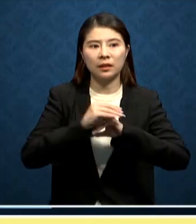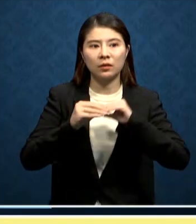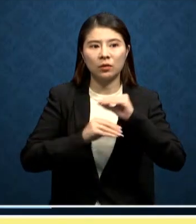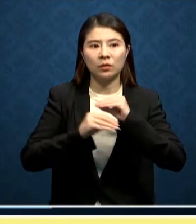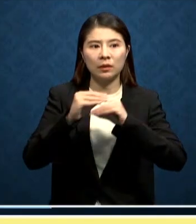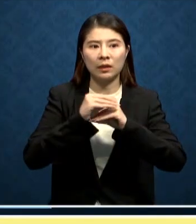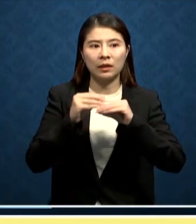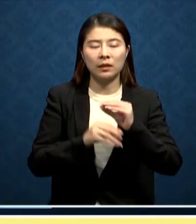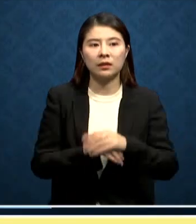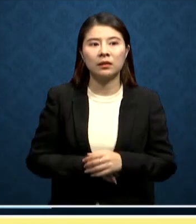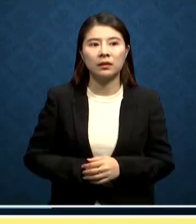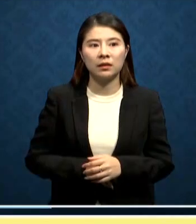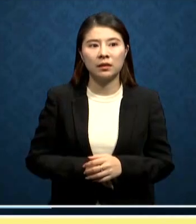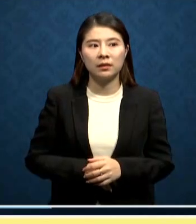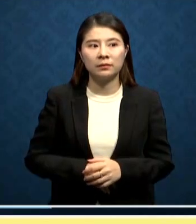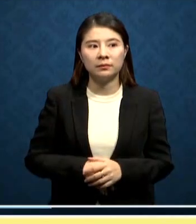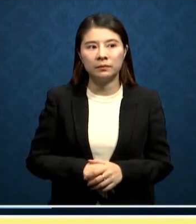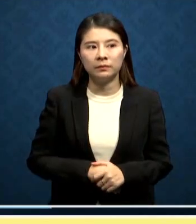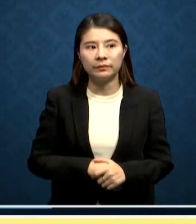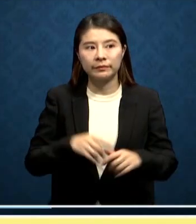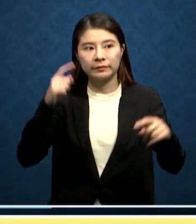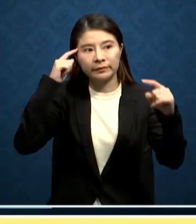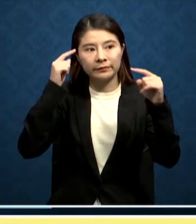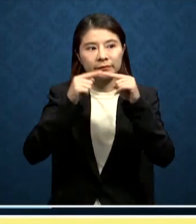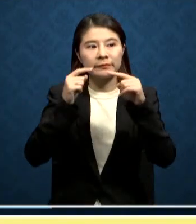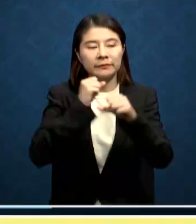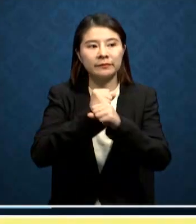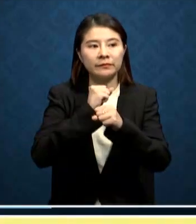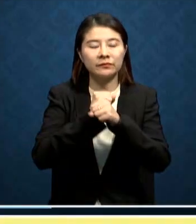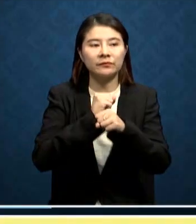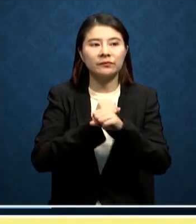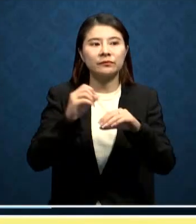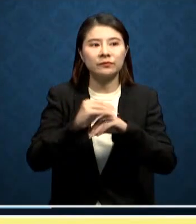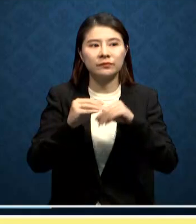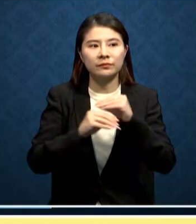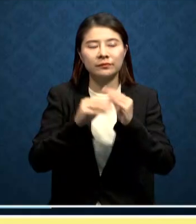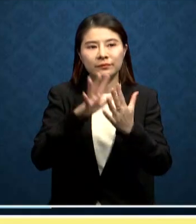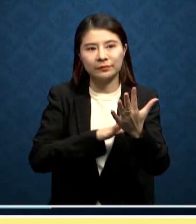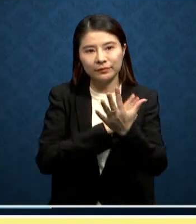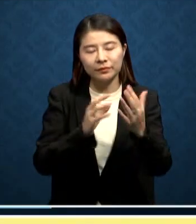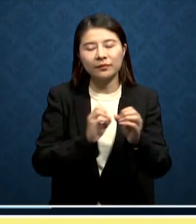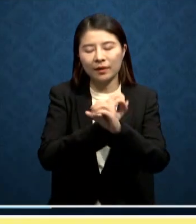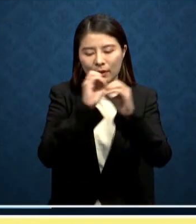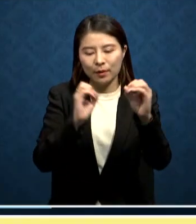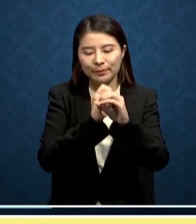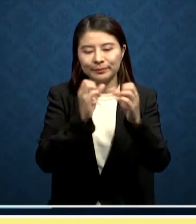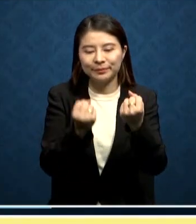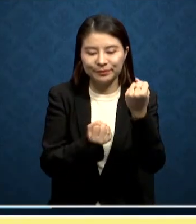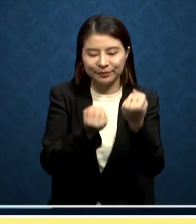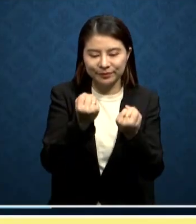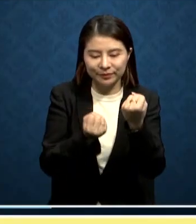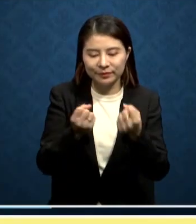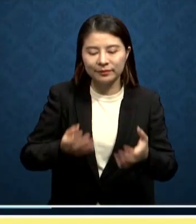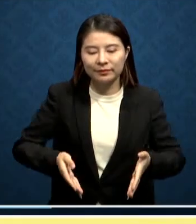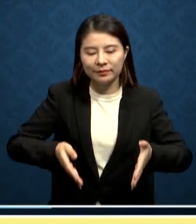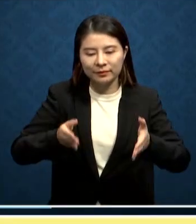พันธกิจนะพันธกิจที่ 1ในเรื่องของการสนับสนุนแผนดำเนินการานเพื่อความปลอดภัยในการใช้รถใช้ถนนนะก็